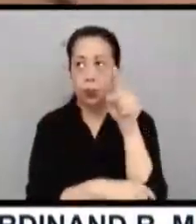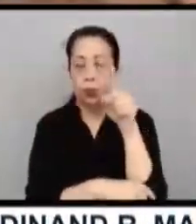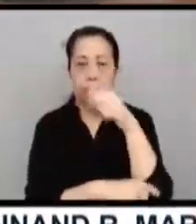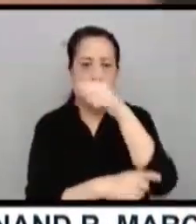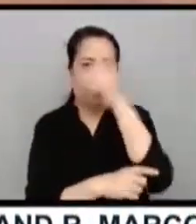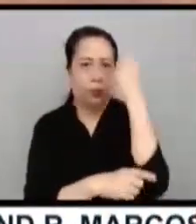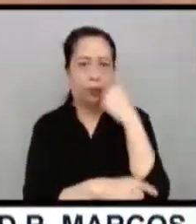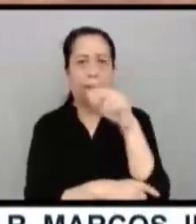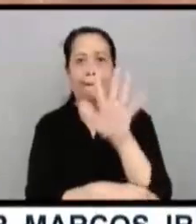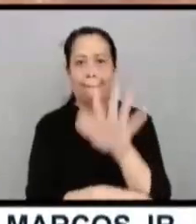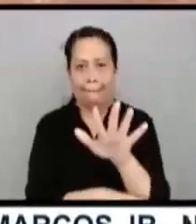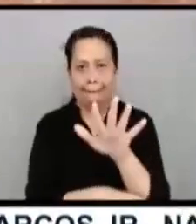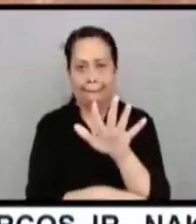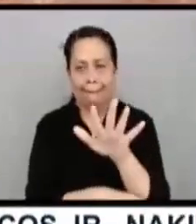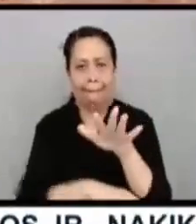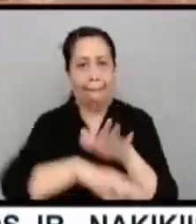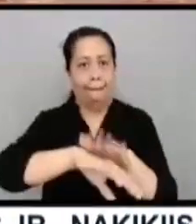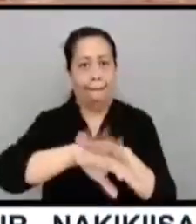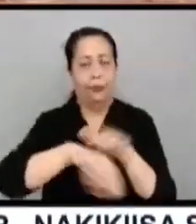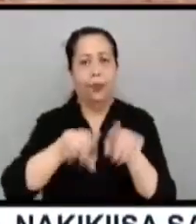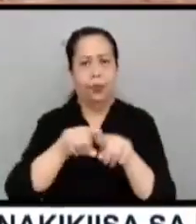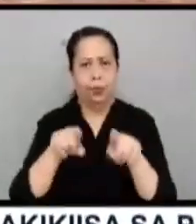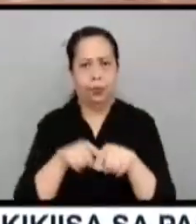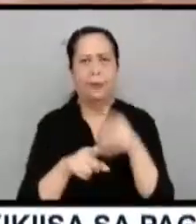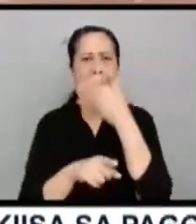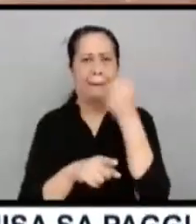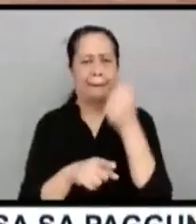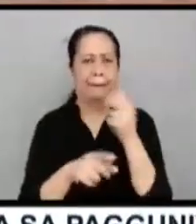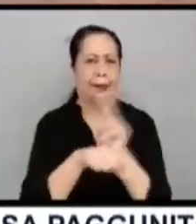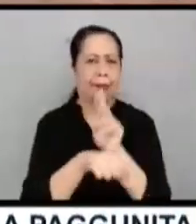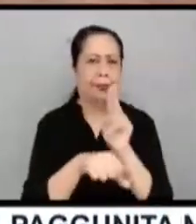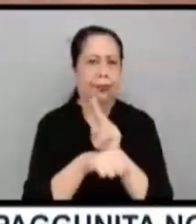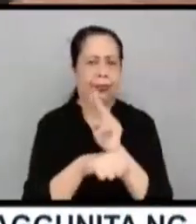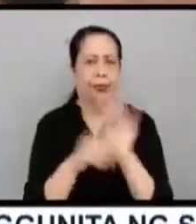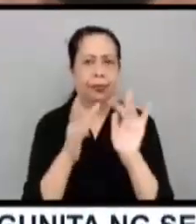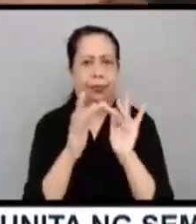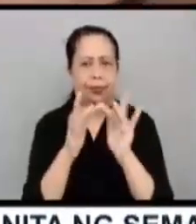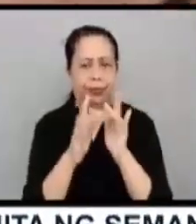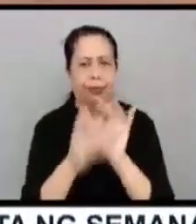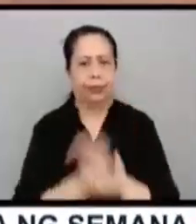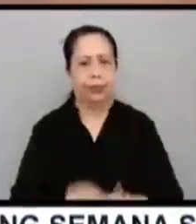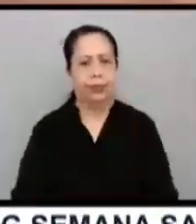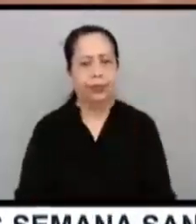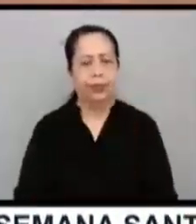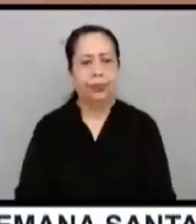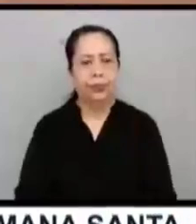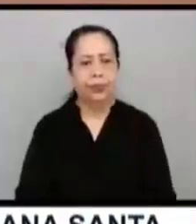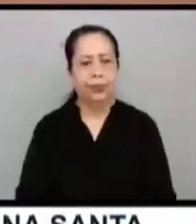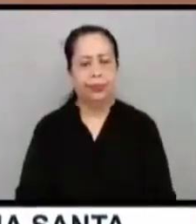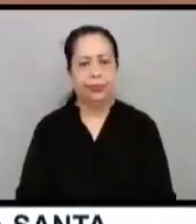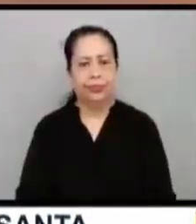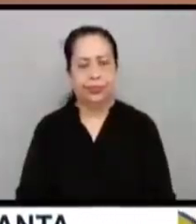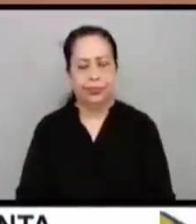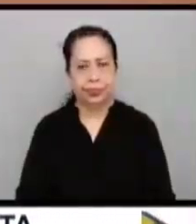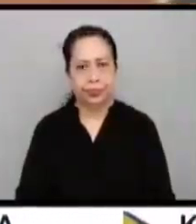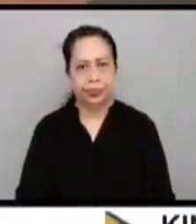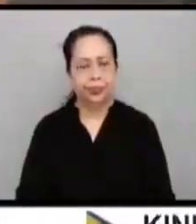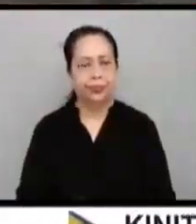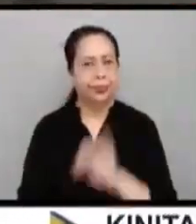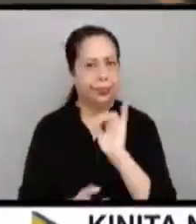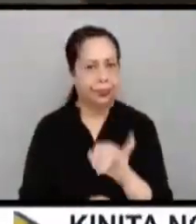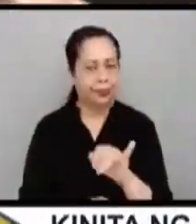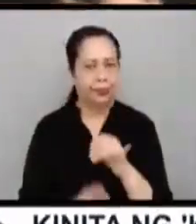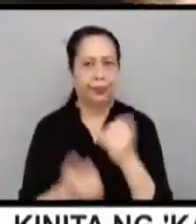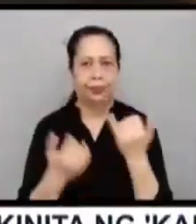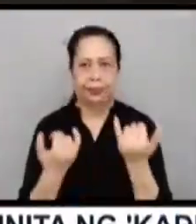5 at payo din nila na magagamitin din ang kanilang online booking. Audrey, at yan lang po muna